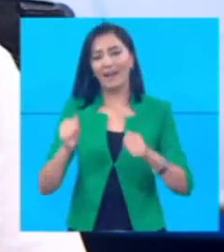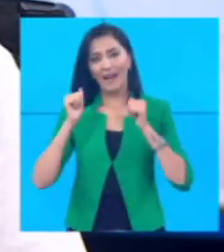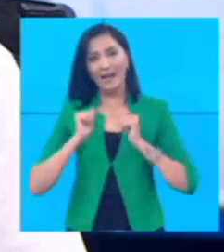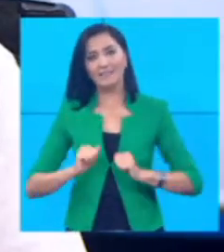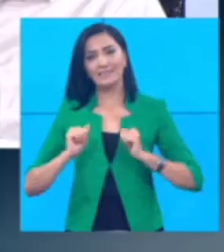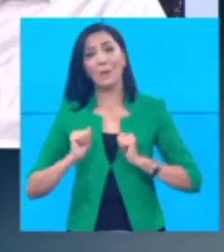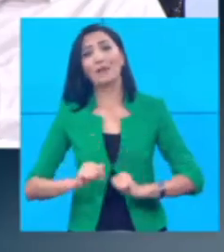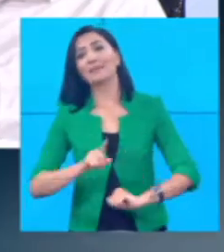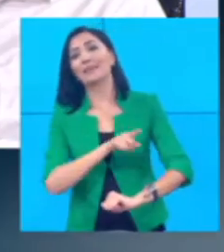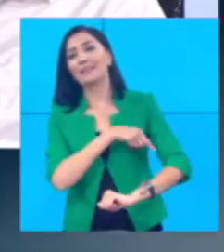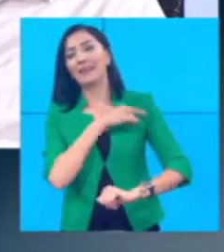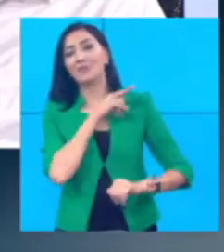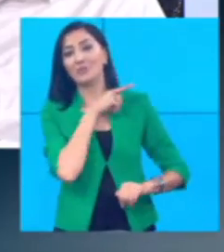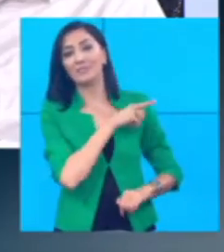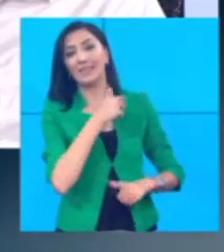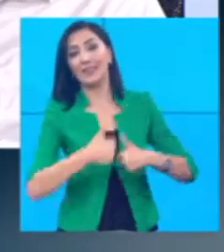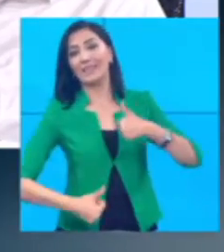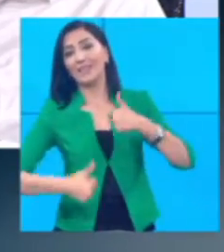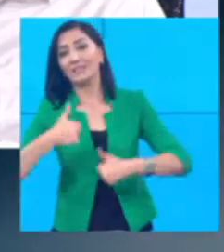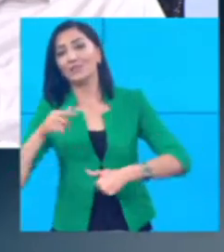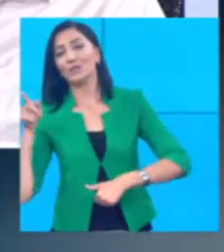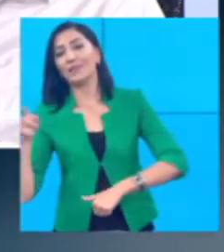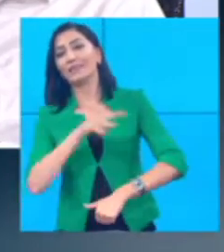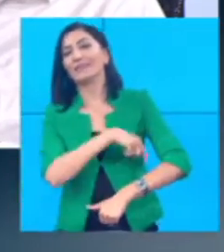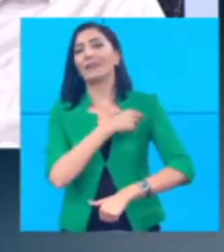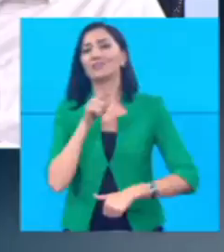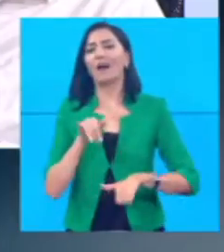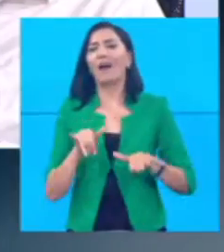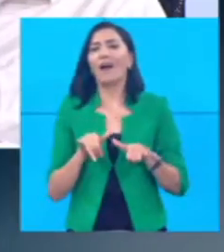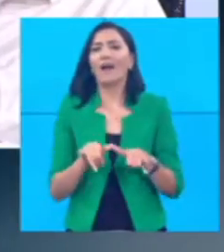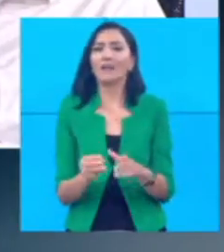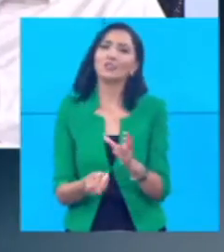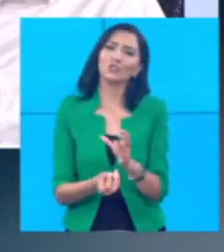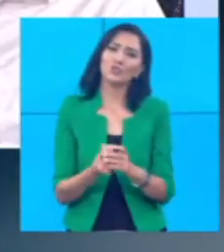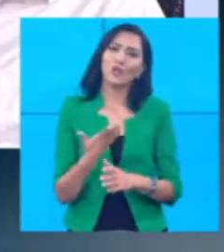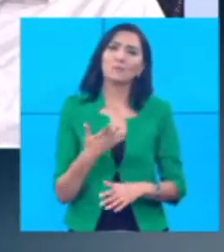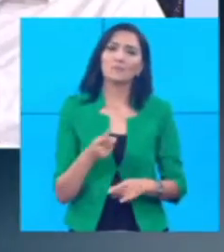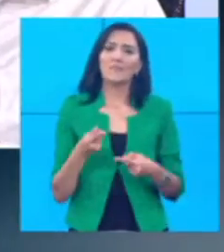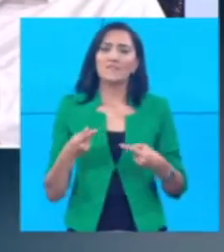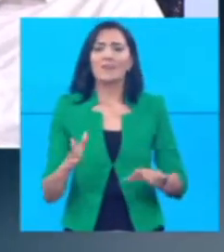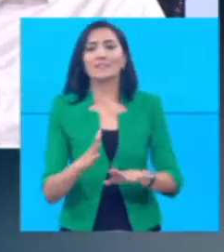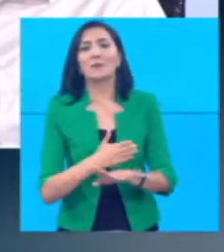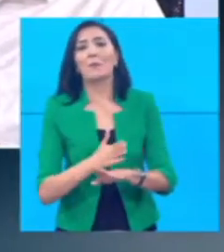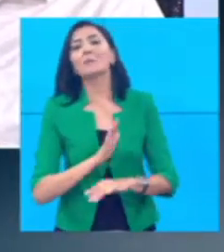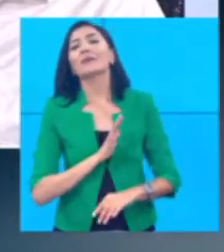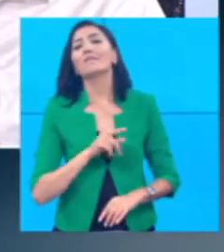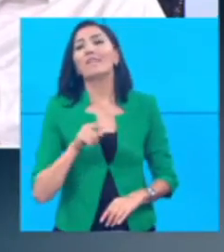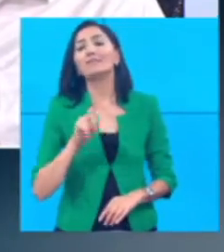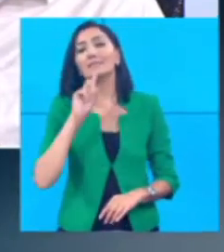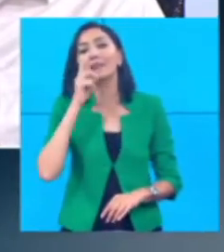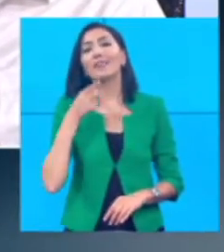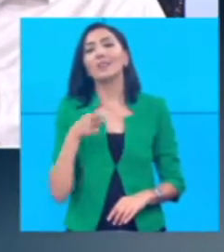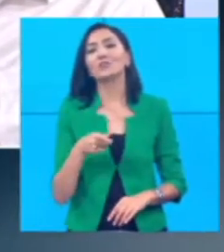tabii antrenmandaki derecesiyle yarıştaki derecesini aynı çıkaramamasının farklı sebepleri var.